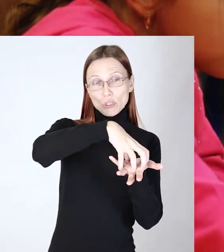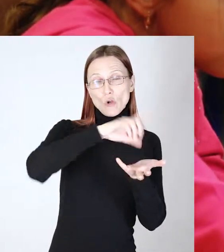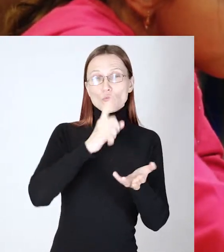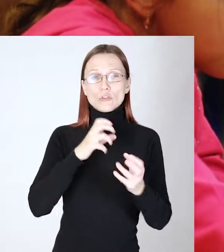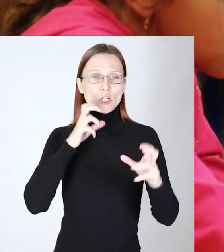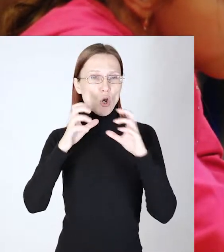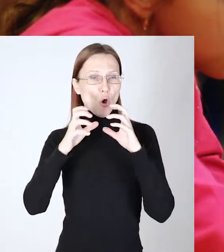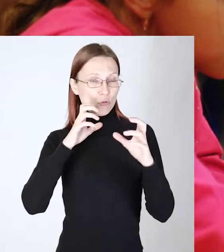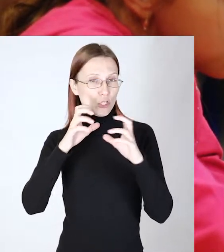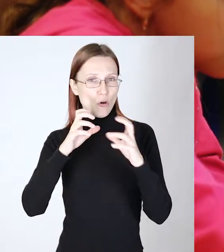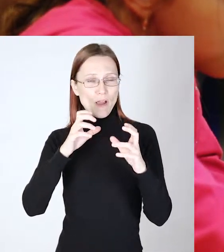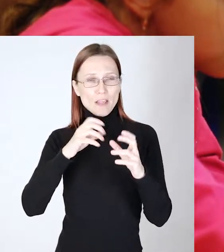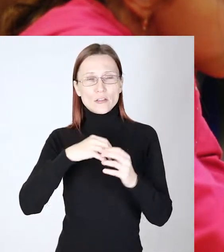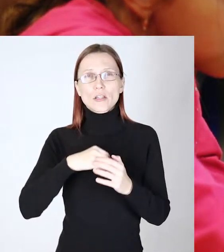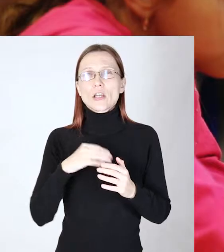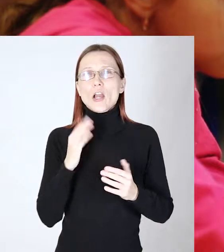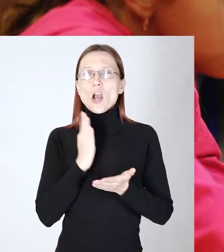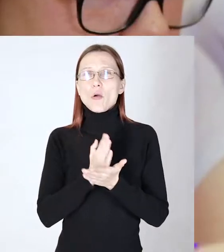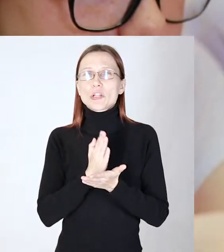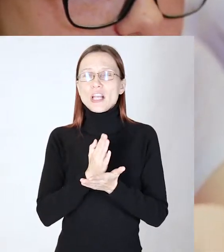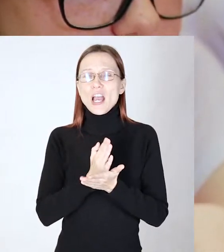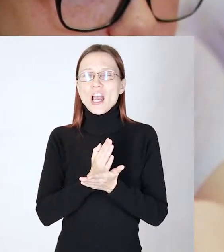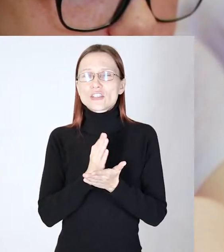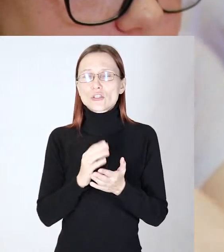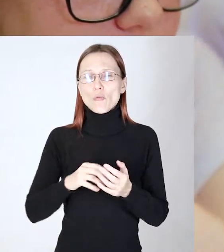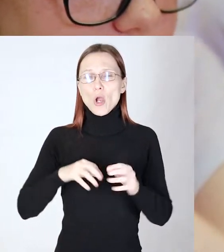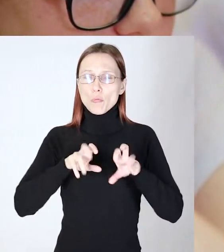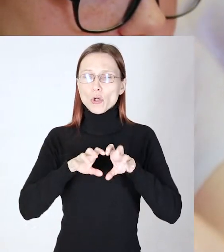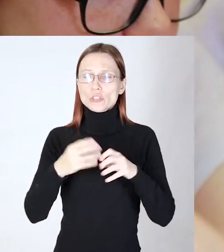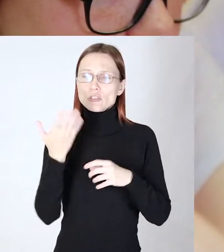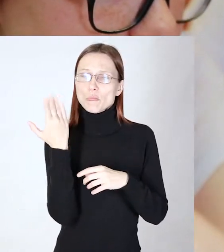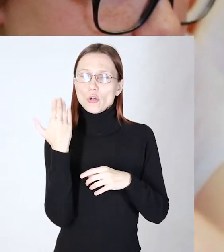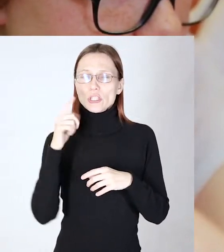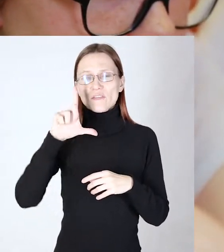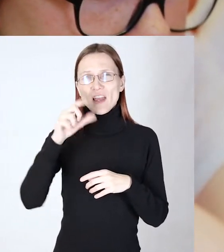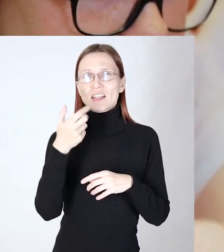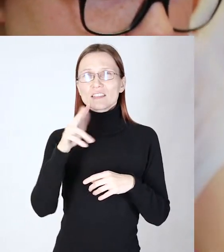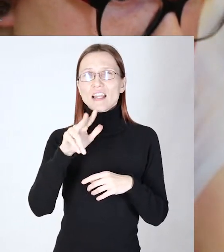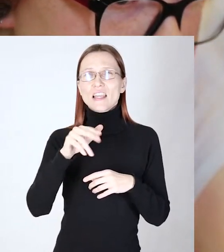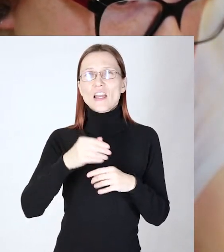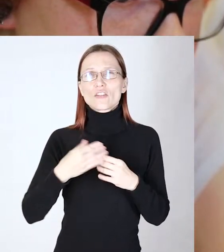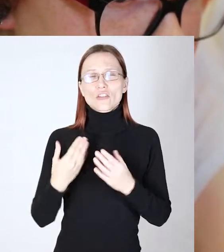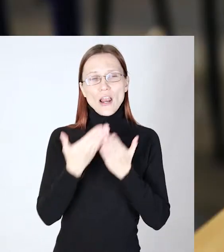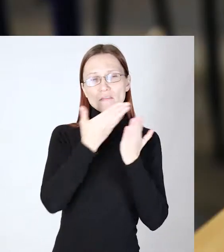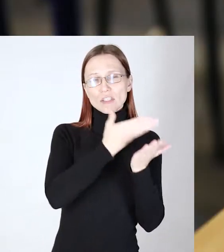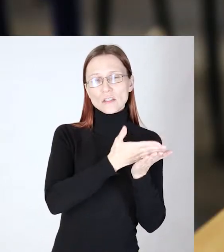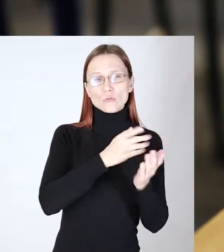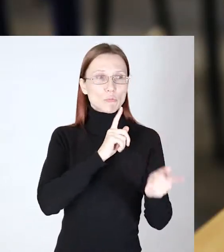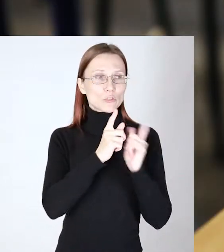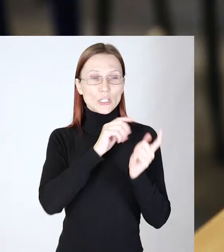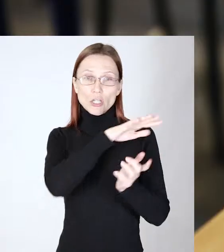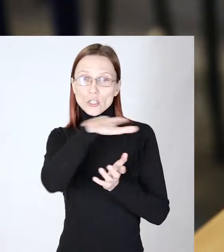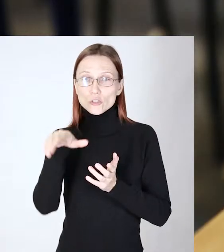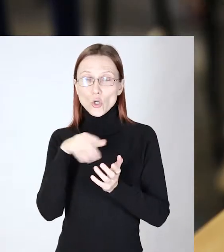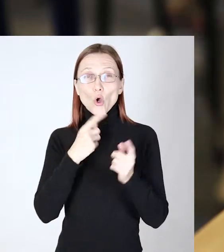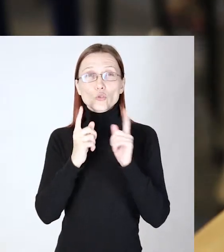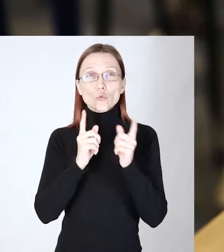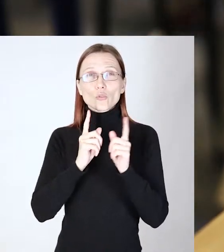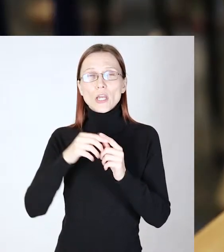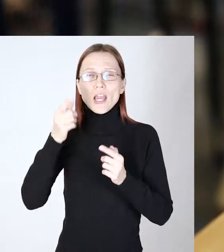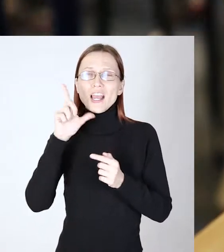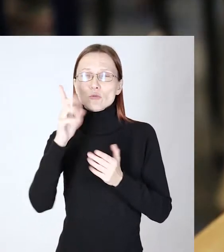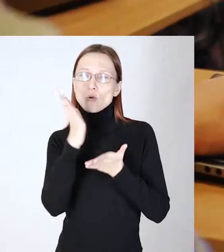komunikovať, pretože boli pri každom počítači dvaja alebo traja, museli sa dohodnúť na nejakom výslednom produkte. A takou druhou časťou